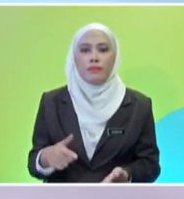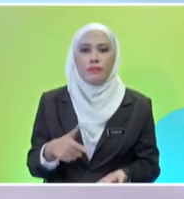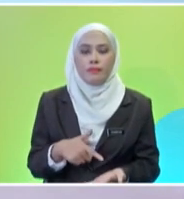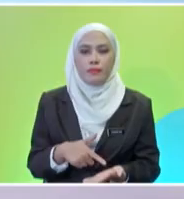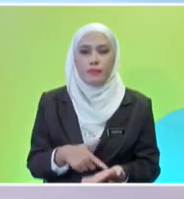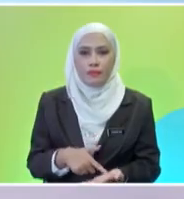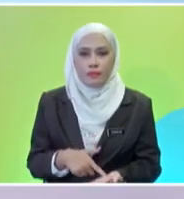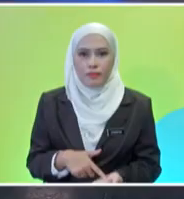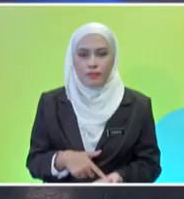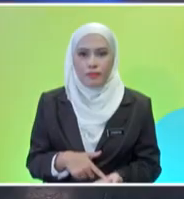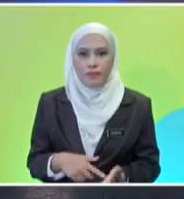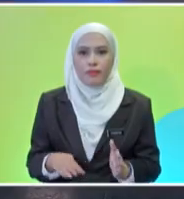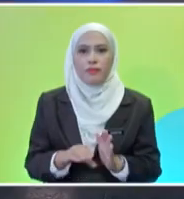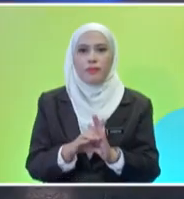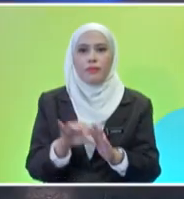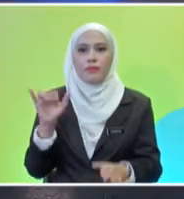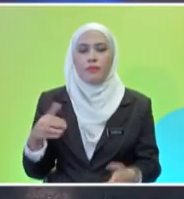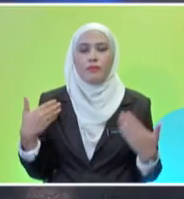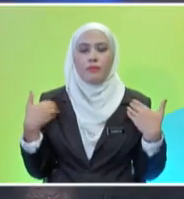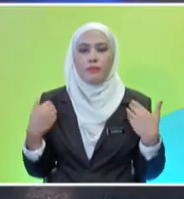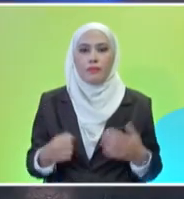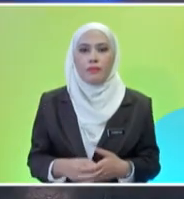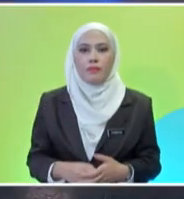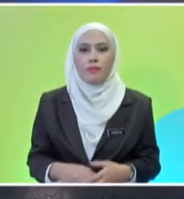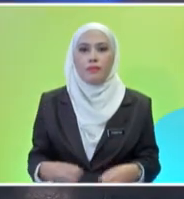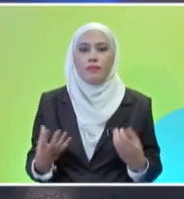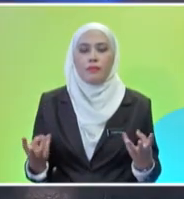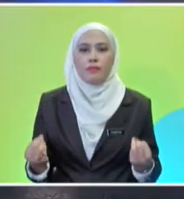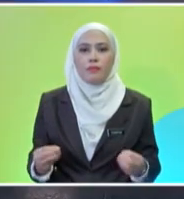contoh yang ada bagaimana kita